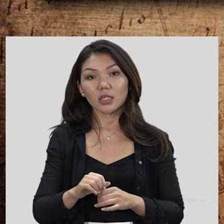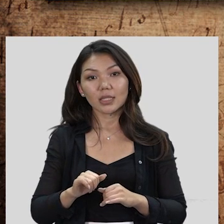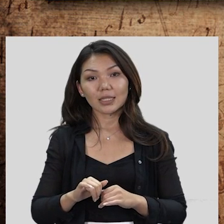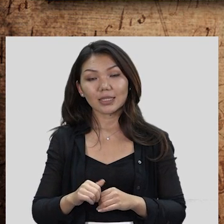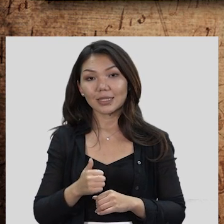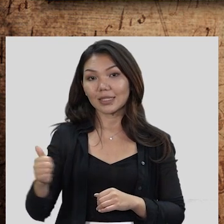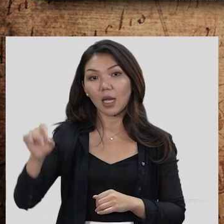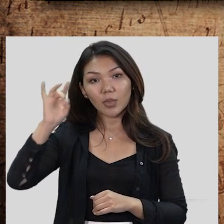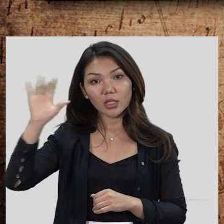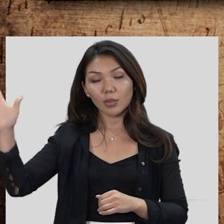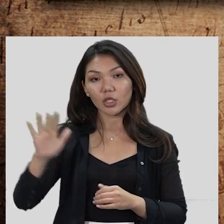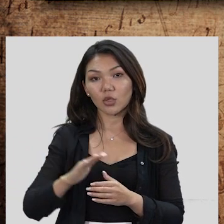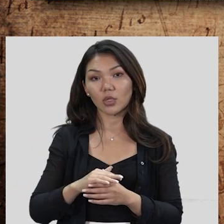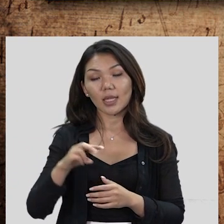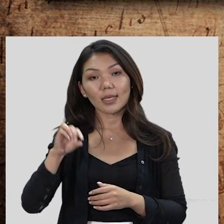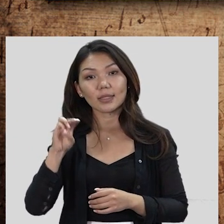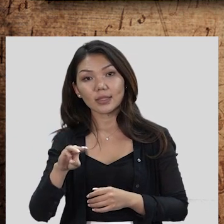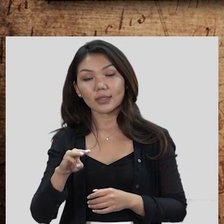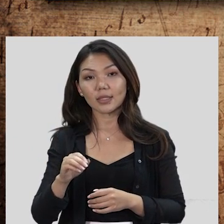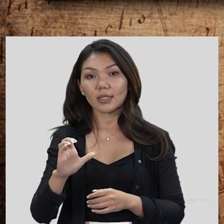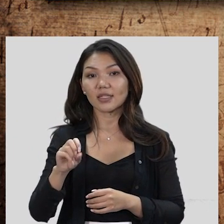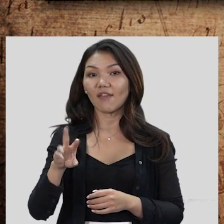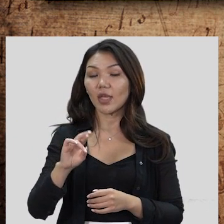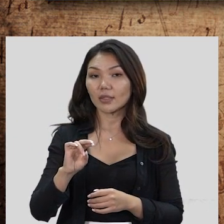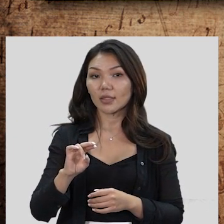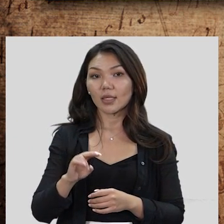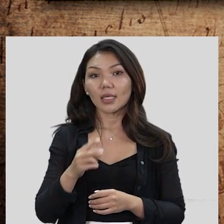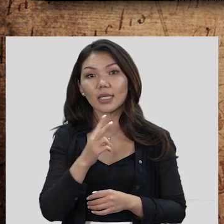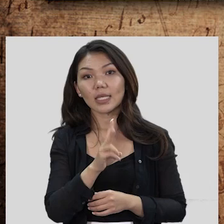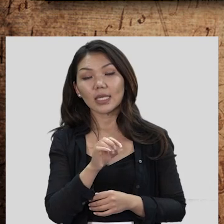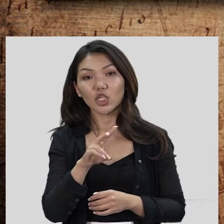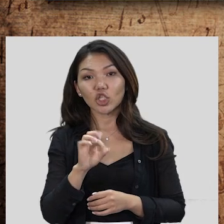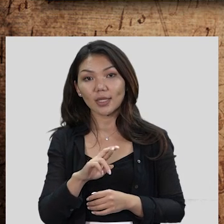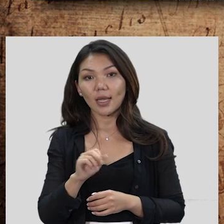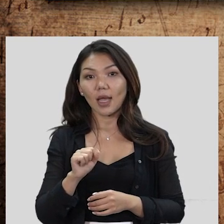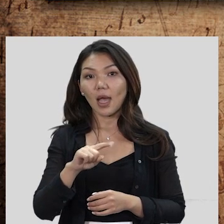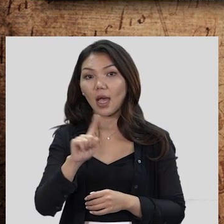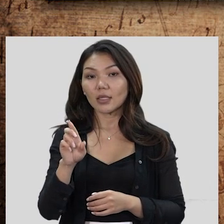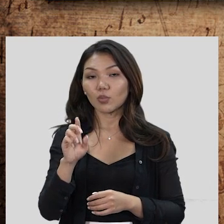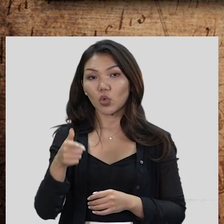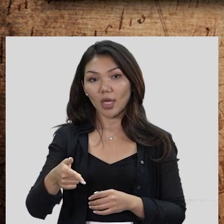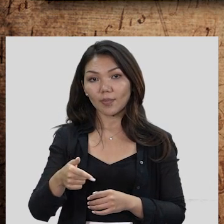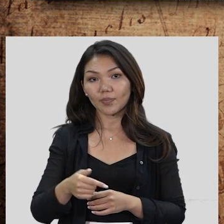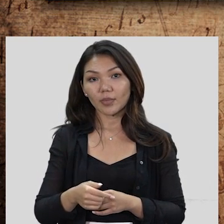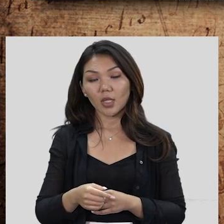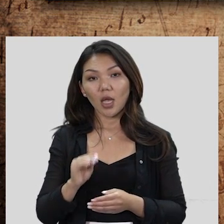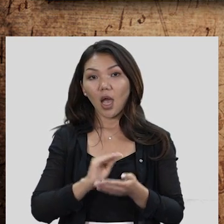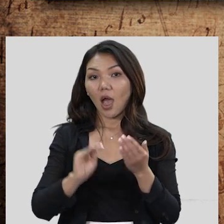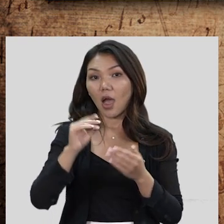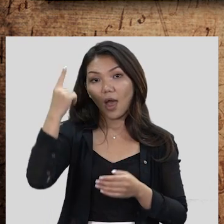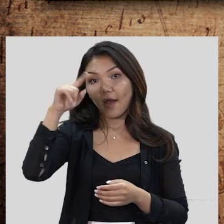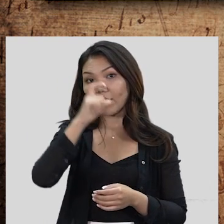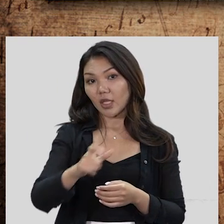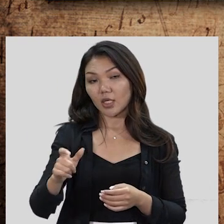система письма латинский алфавит и славянская термическая азбука авторы кирилл и мефодий которые пользуются